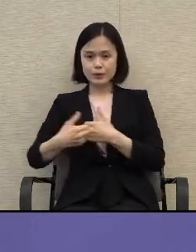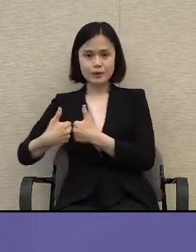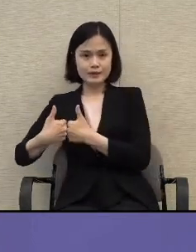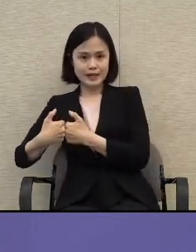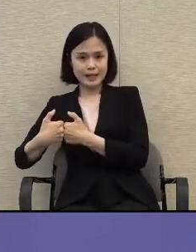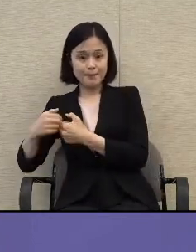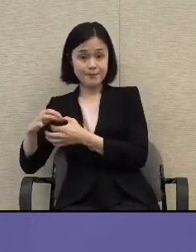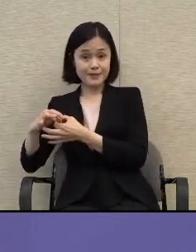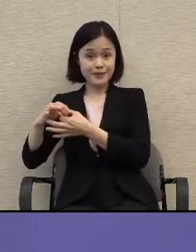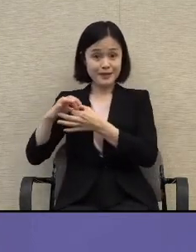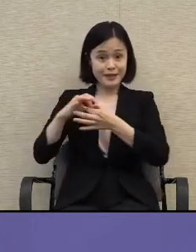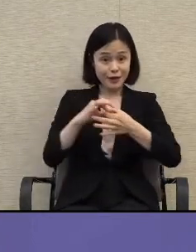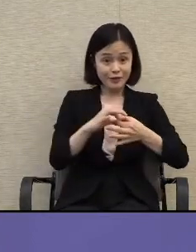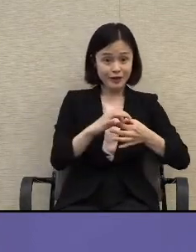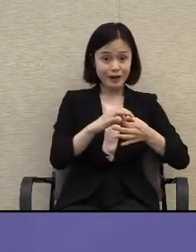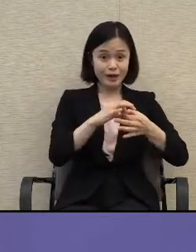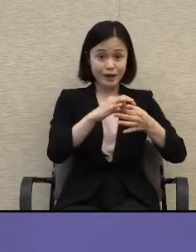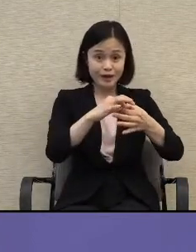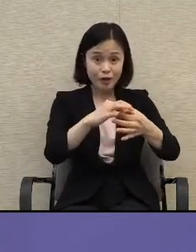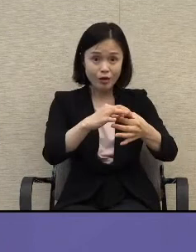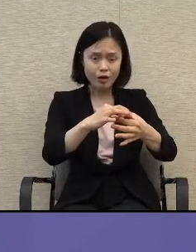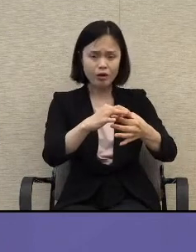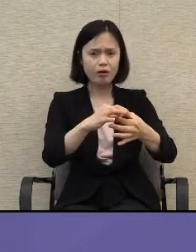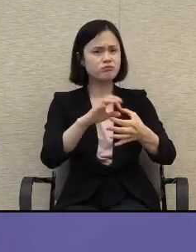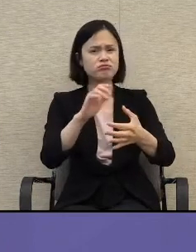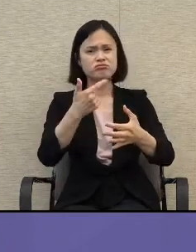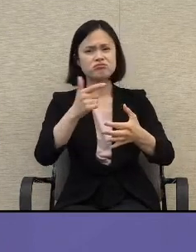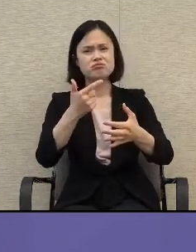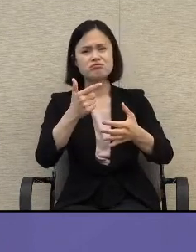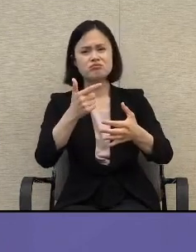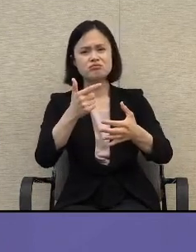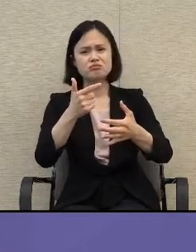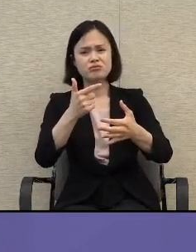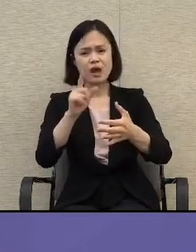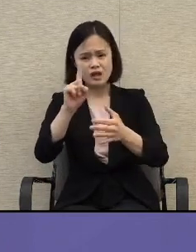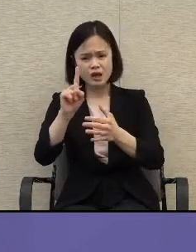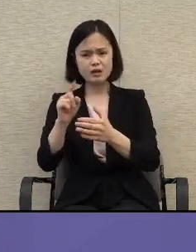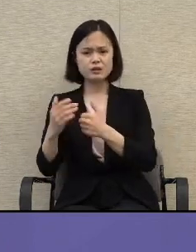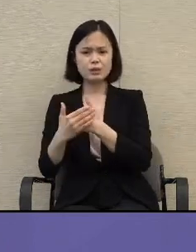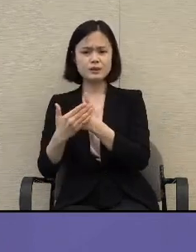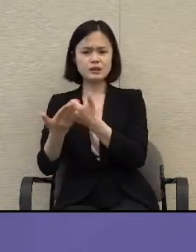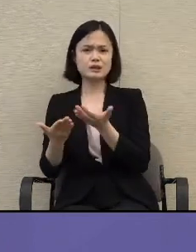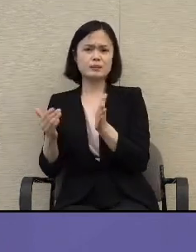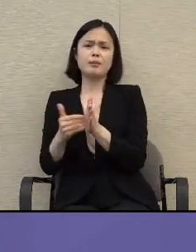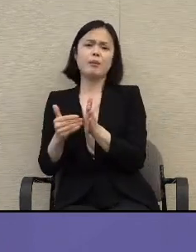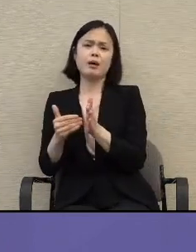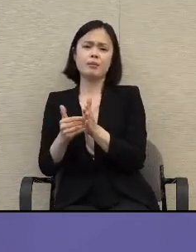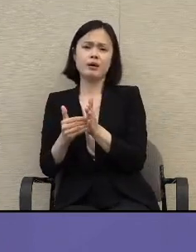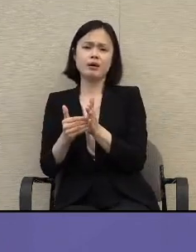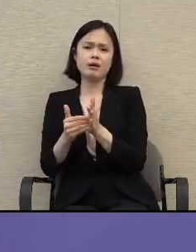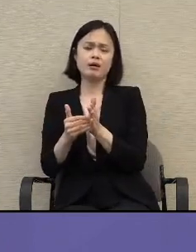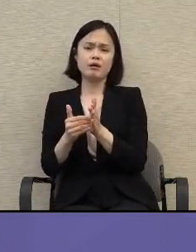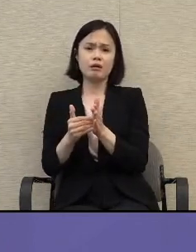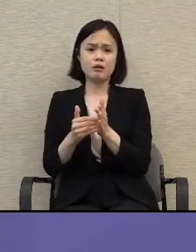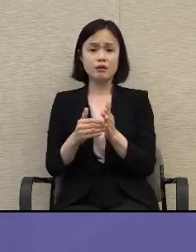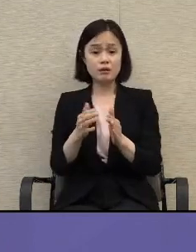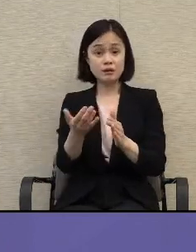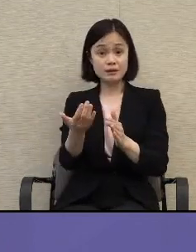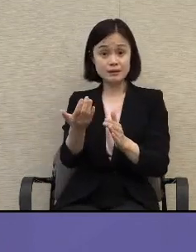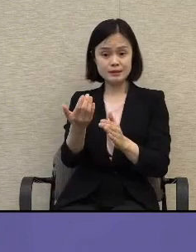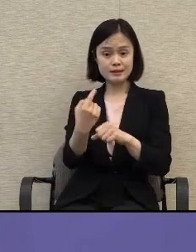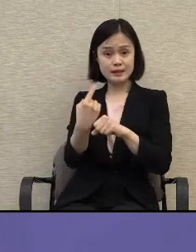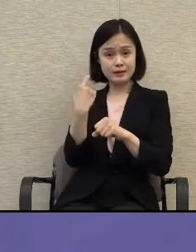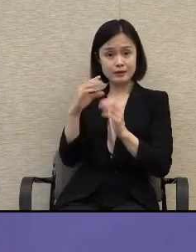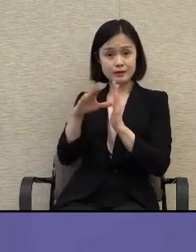팔로우업은 진행되지 않습니다. 이게 작년에 자살 예방 대책 정책들을 점검하는 차원에서